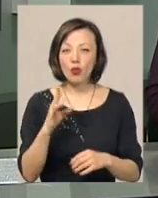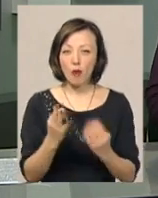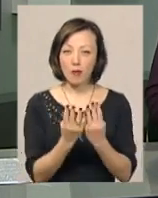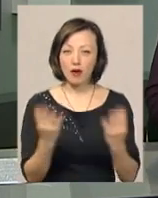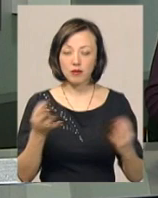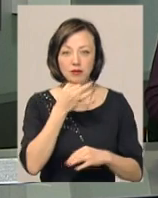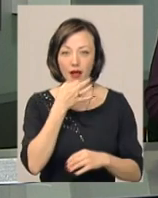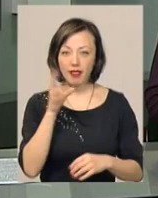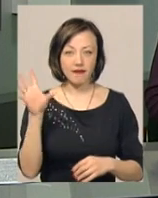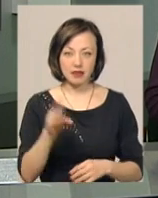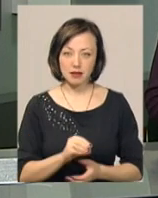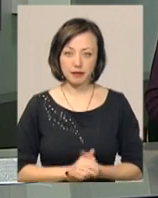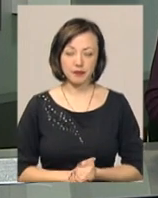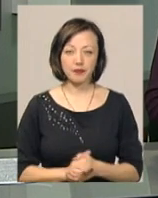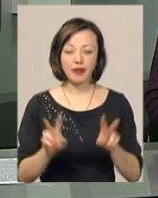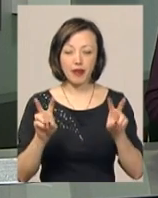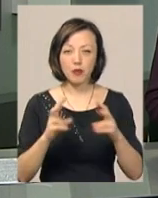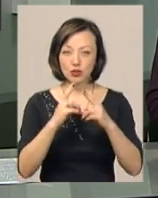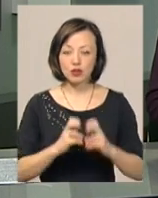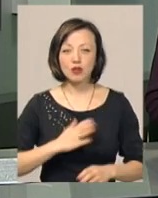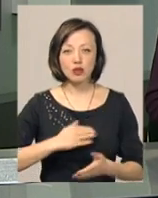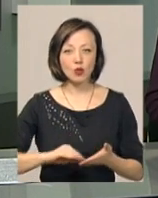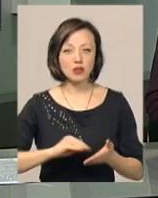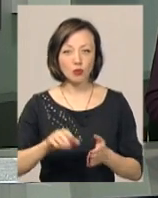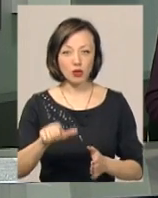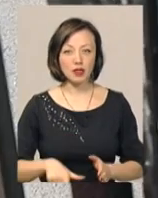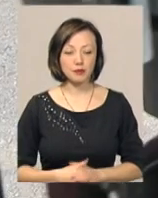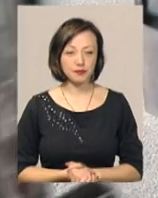до вподоби далеко не всім. Тему досліджувала Світлана Русіна.